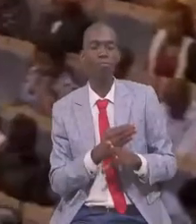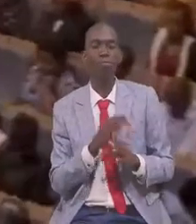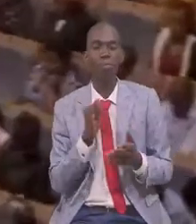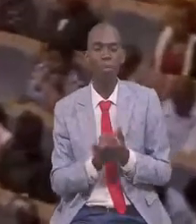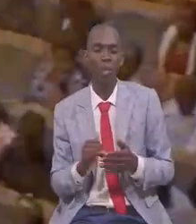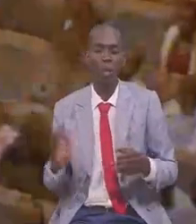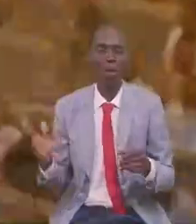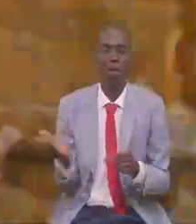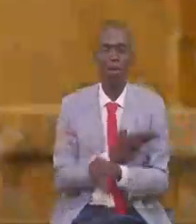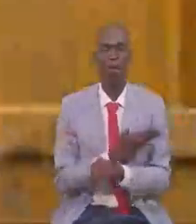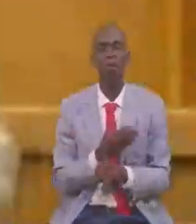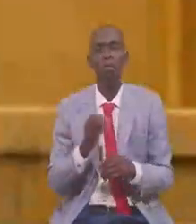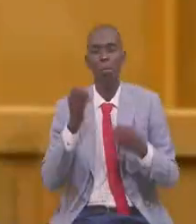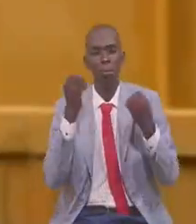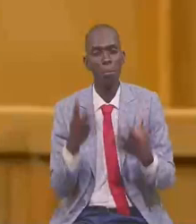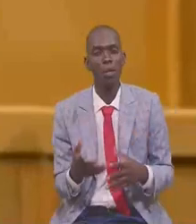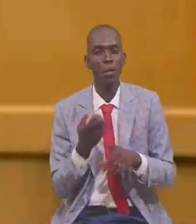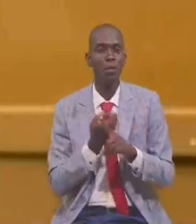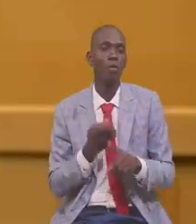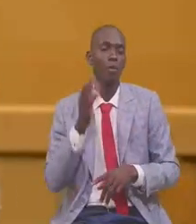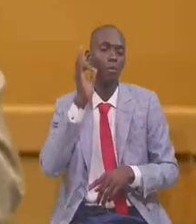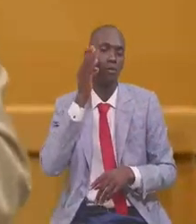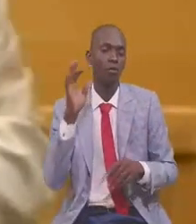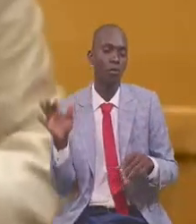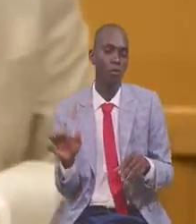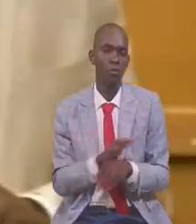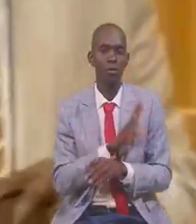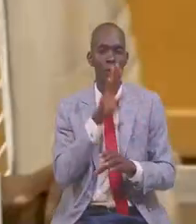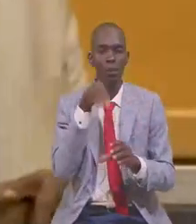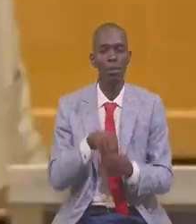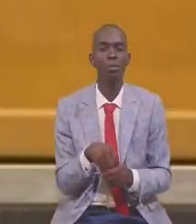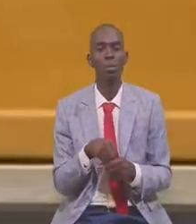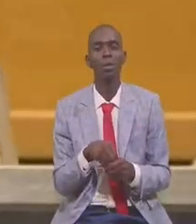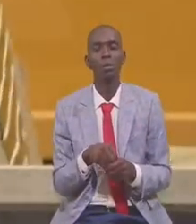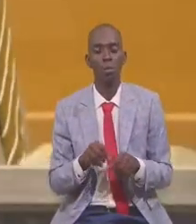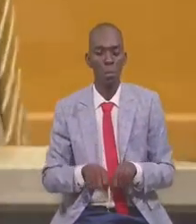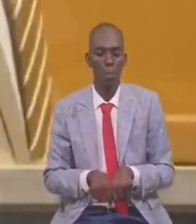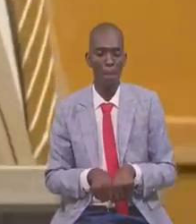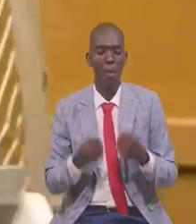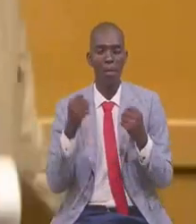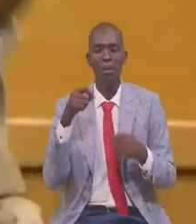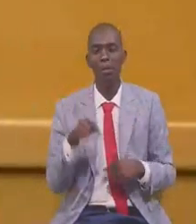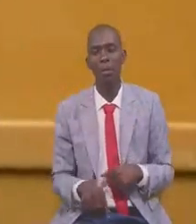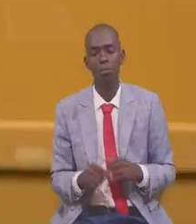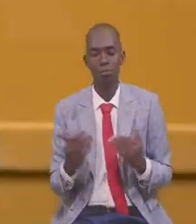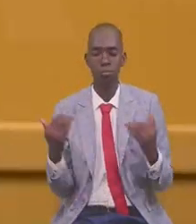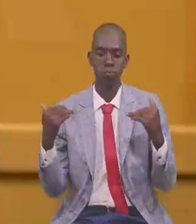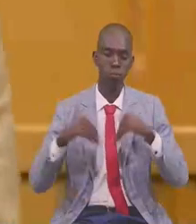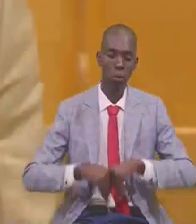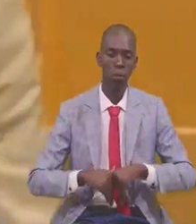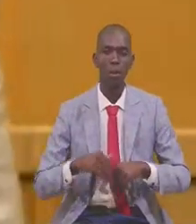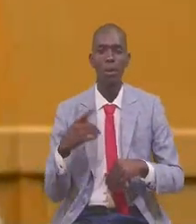Briser les barrières qui séparent plusieurs d'un enroulement fructueux. Briser les barrières qui